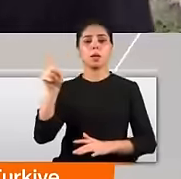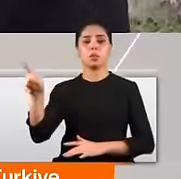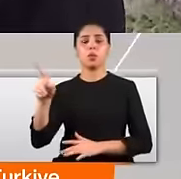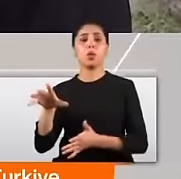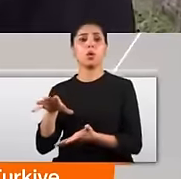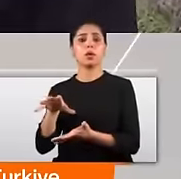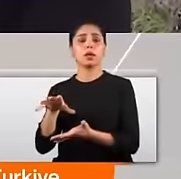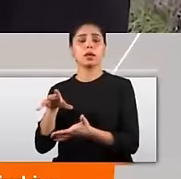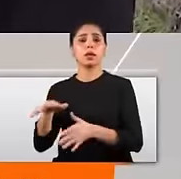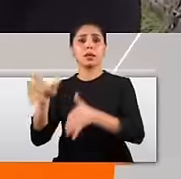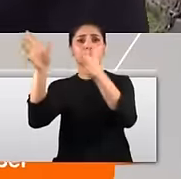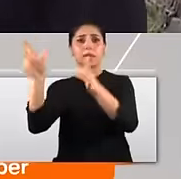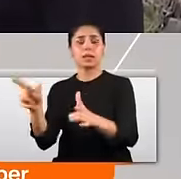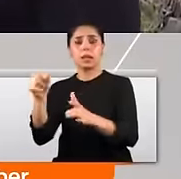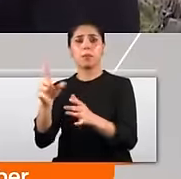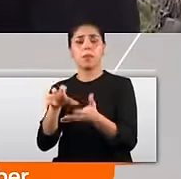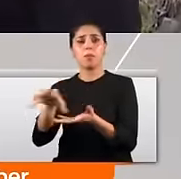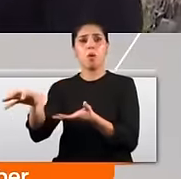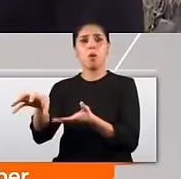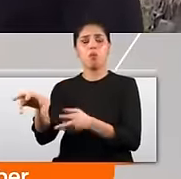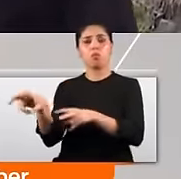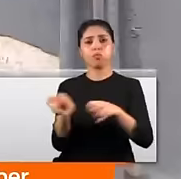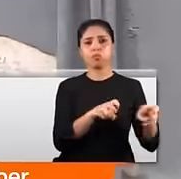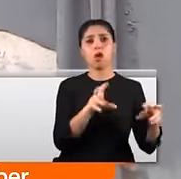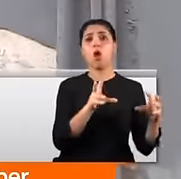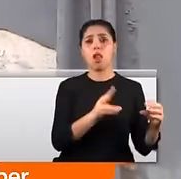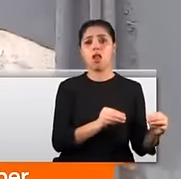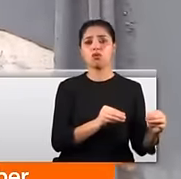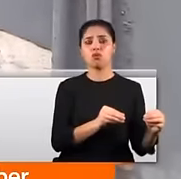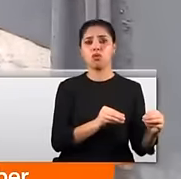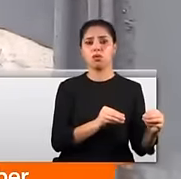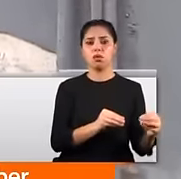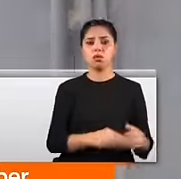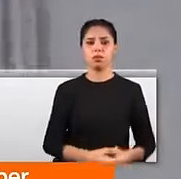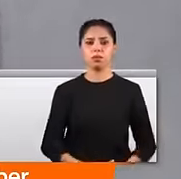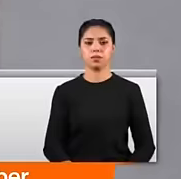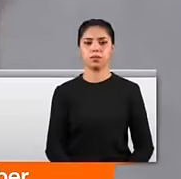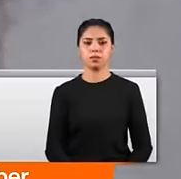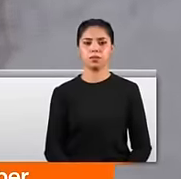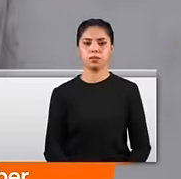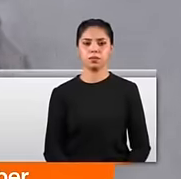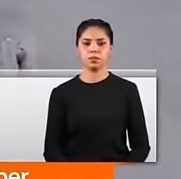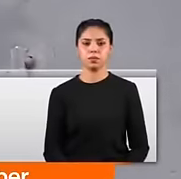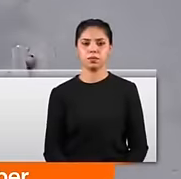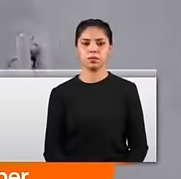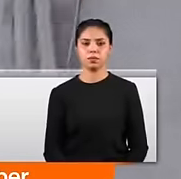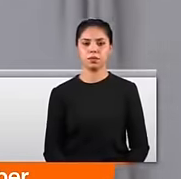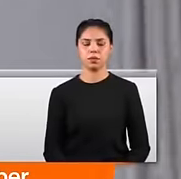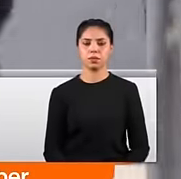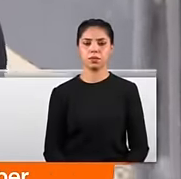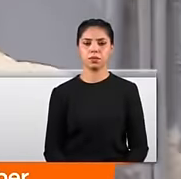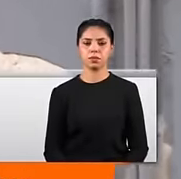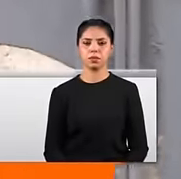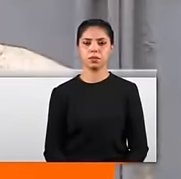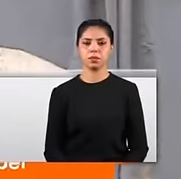dahil. Bu duvarı da yıkacaklar, 1 metre 10 santim daha içeri girecekler. Ve şuradaki ev benim. Bu istinat duvarının yıkılıp da 1,5 metre